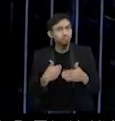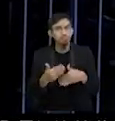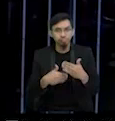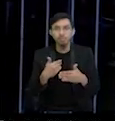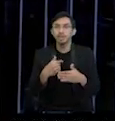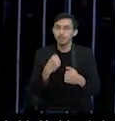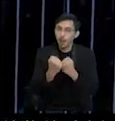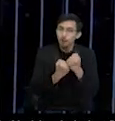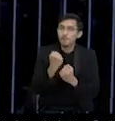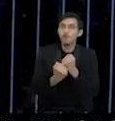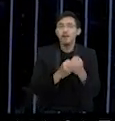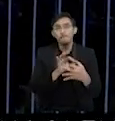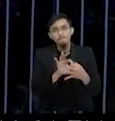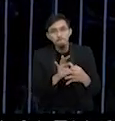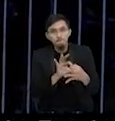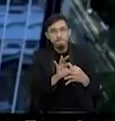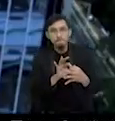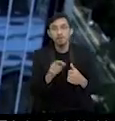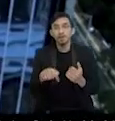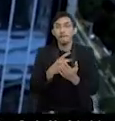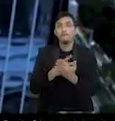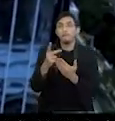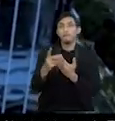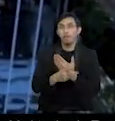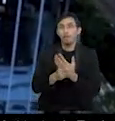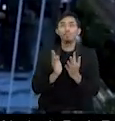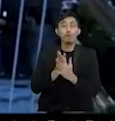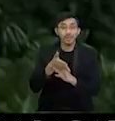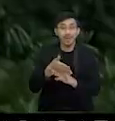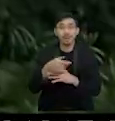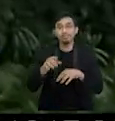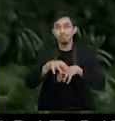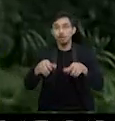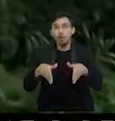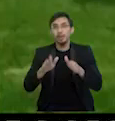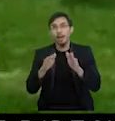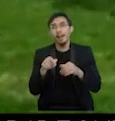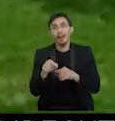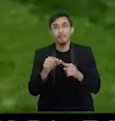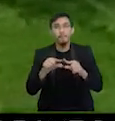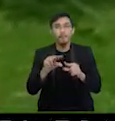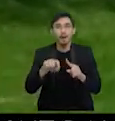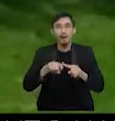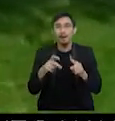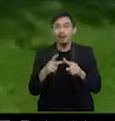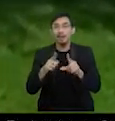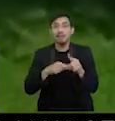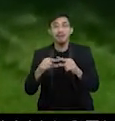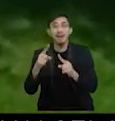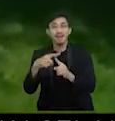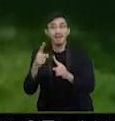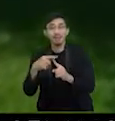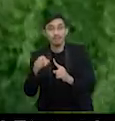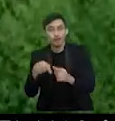Dua proyek andalan MNC Group yaitu Park Hyatt Hotel Jakarta dan MNC Luna City memiliki magnet besar untuk menarik wisatawan dan membuka peluang bisnis